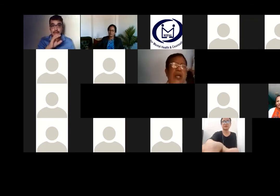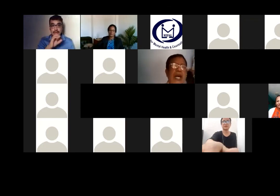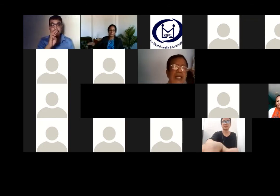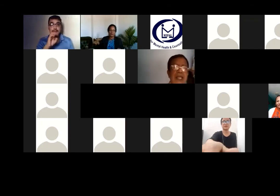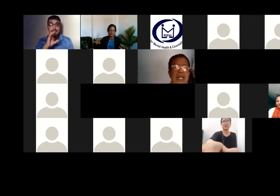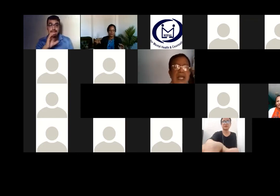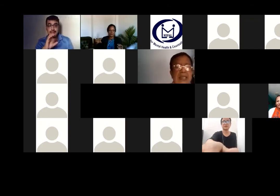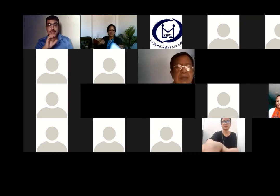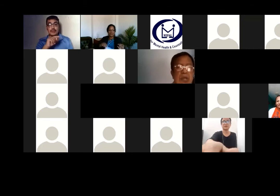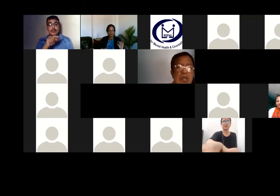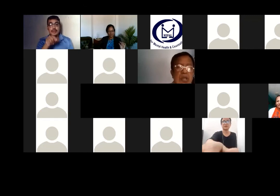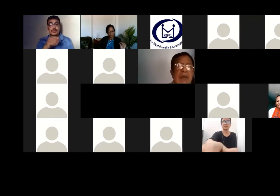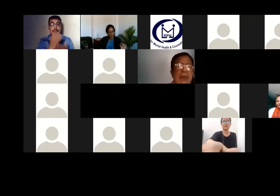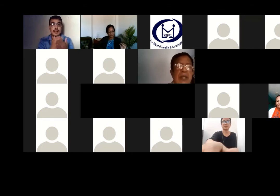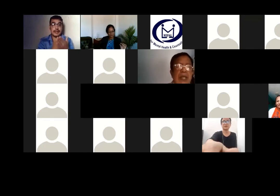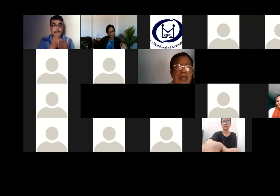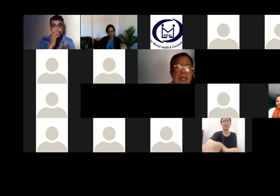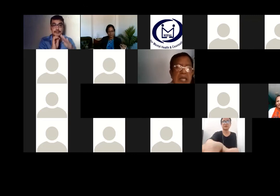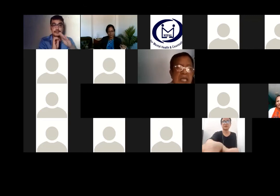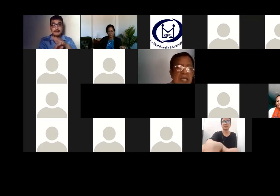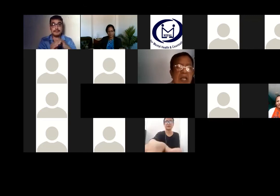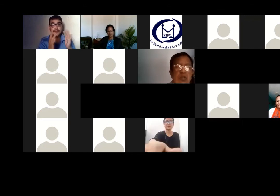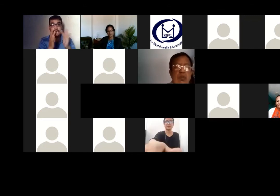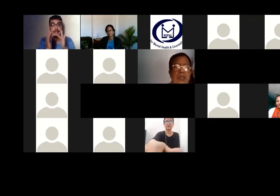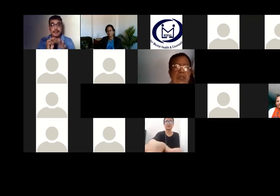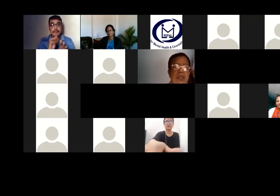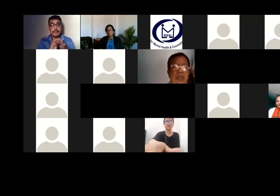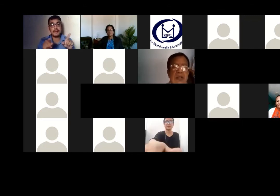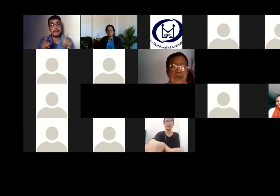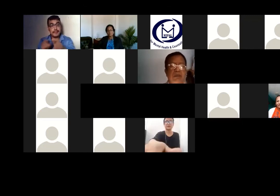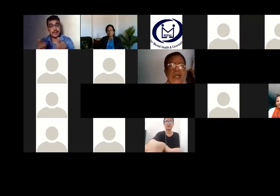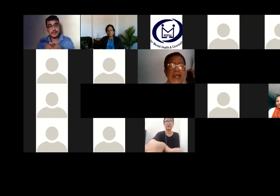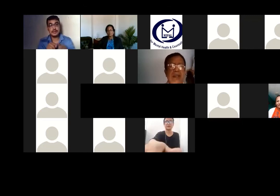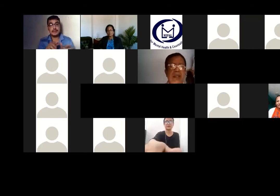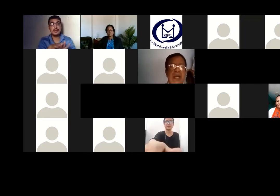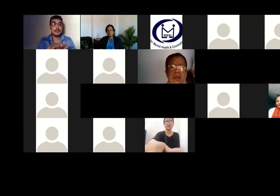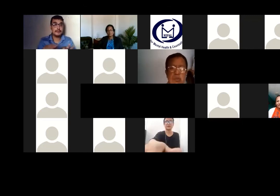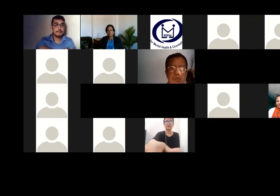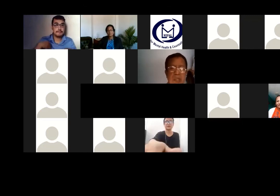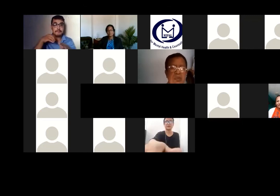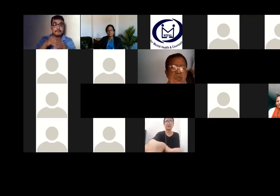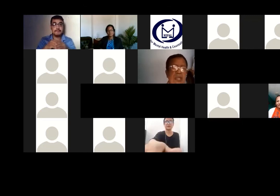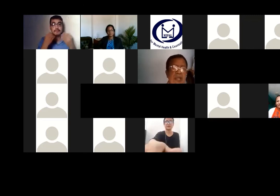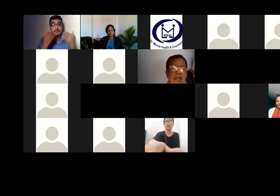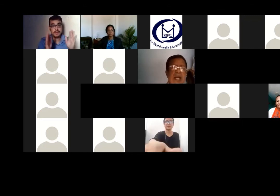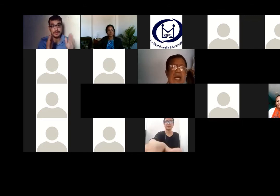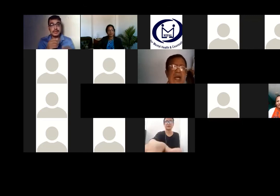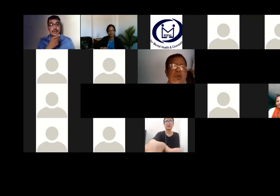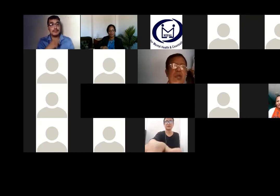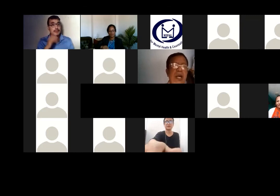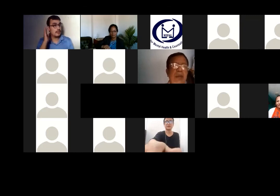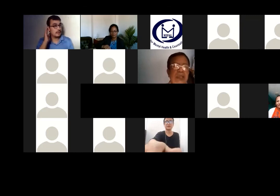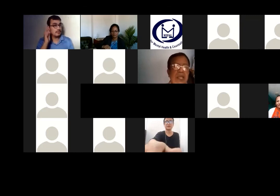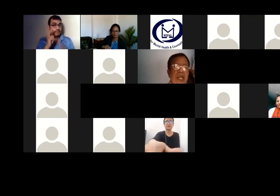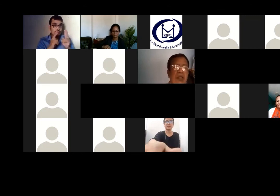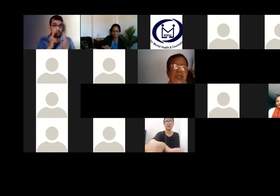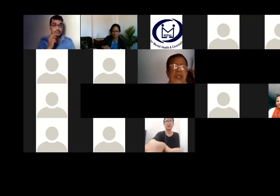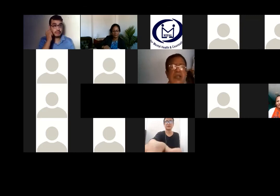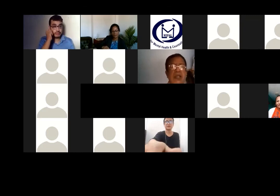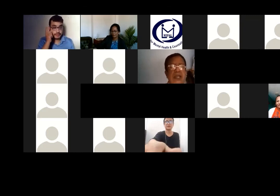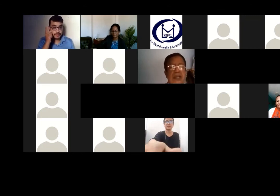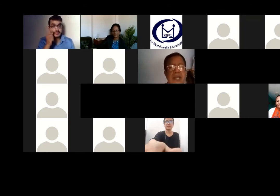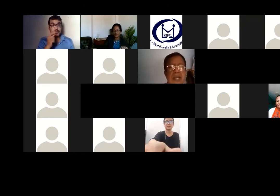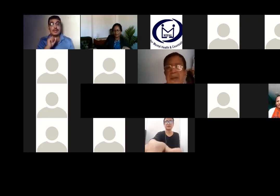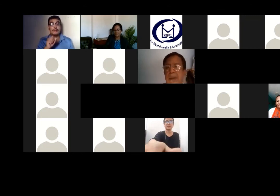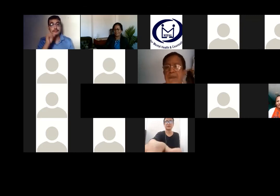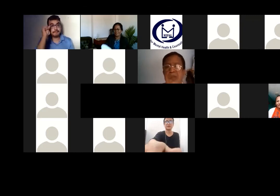यस्तो आयोजनालाई चाहिँ भर्चुअली भए पनि धेरैजनाको उपस्थिति भएर हाम्रो कुरा सुनिदिएर हाम्रो कामलाई चाहिँ